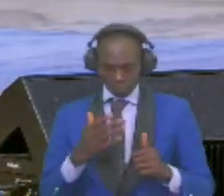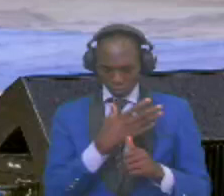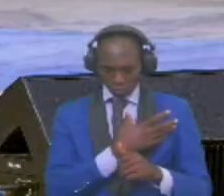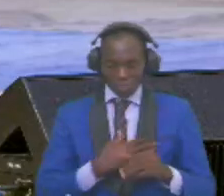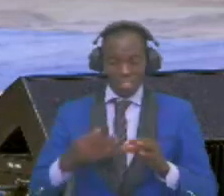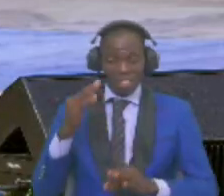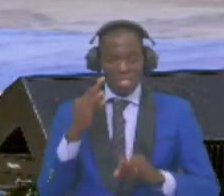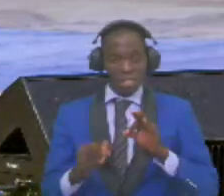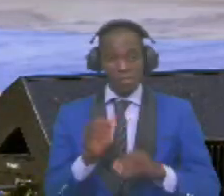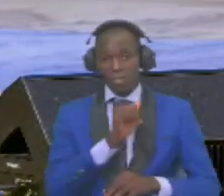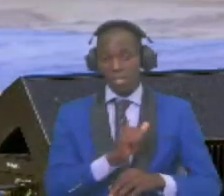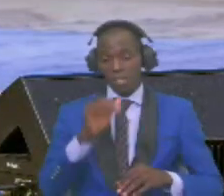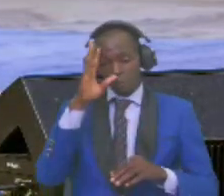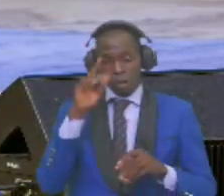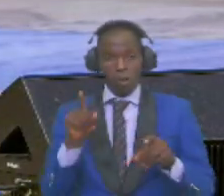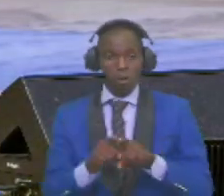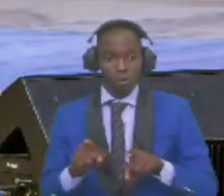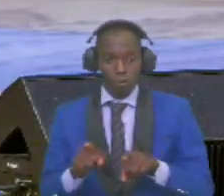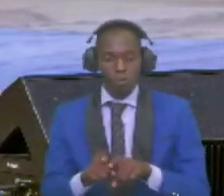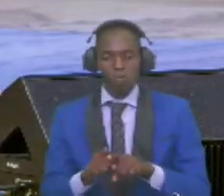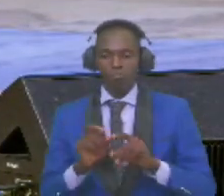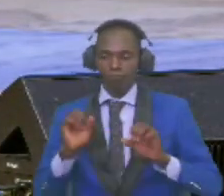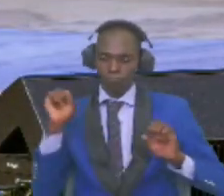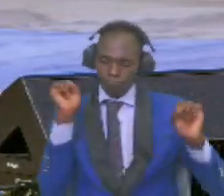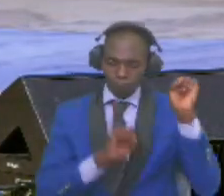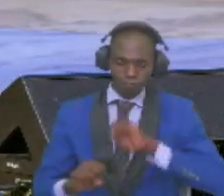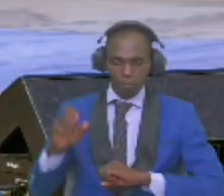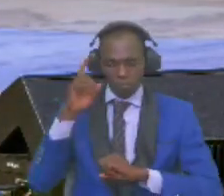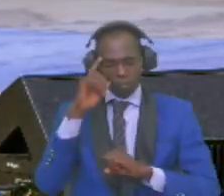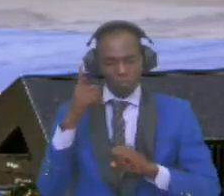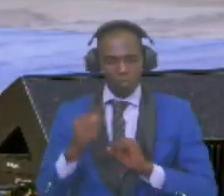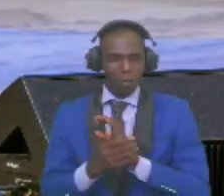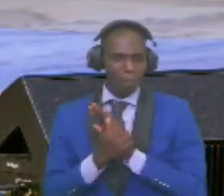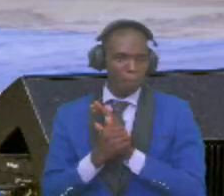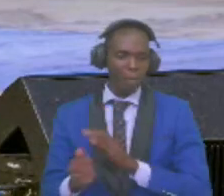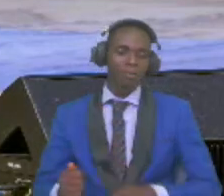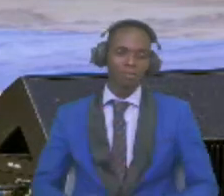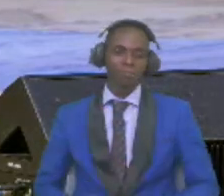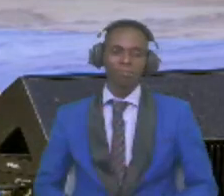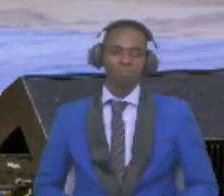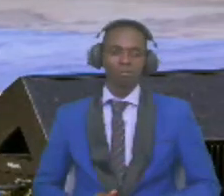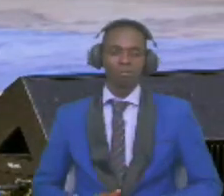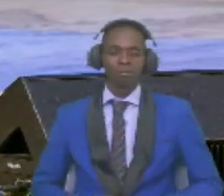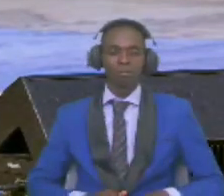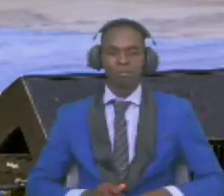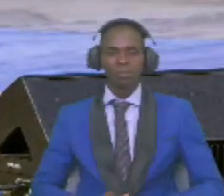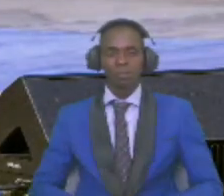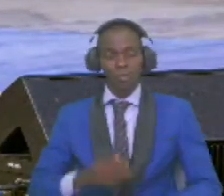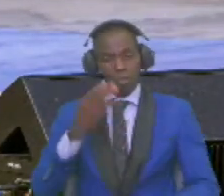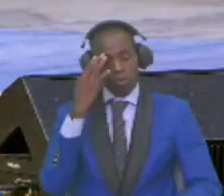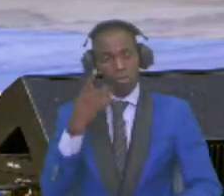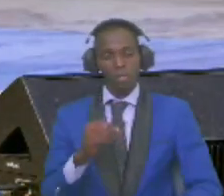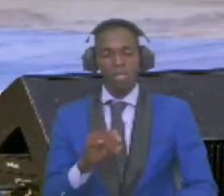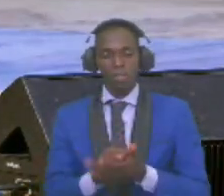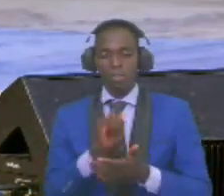et l'athlète n'est pas couronnée oui c'est le problème avec certains